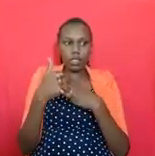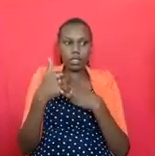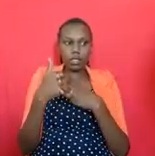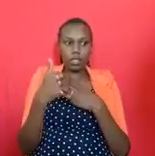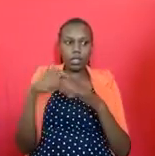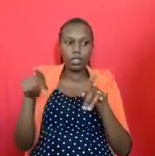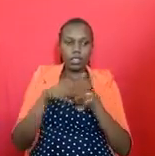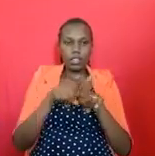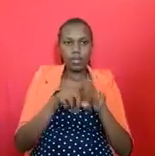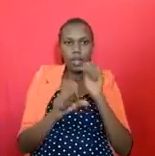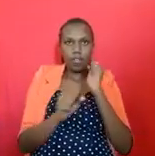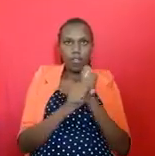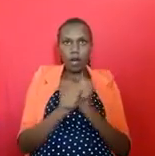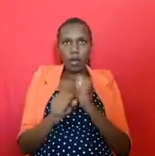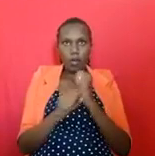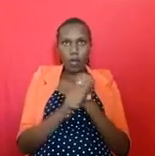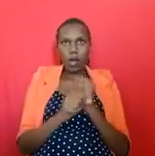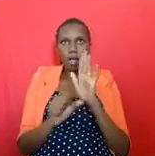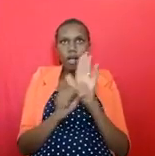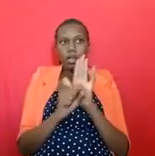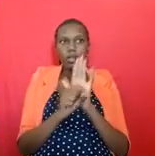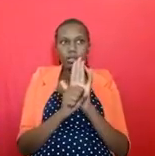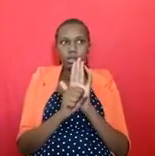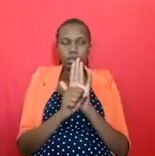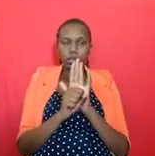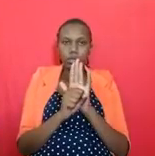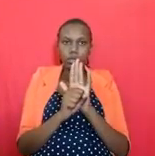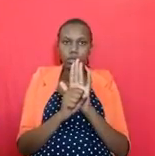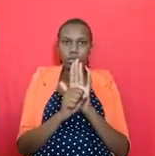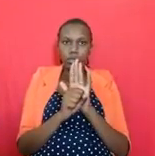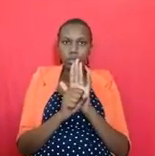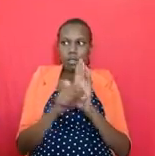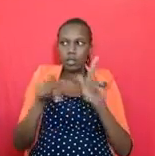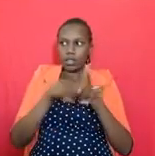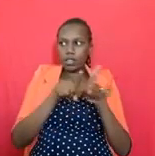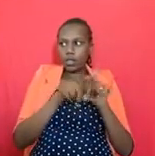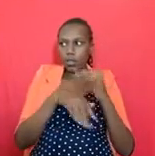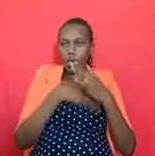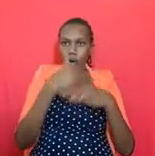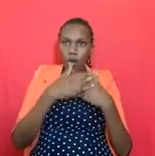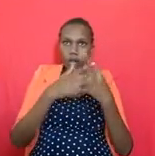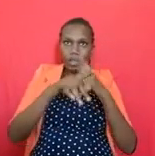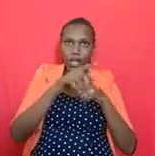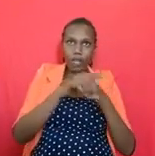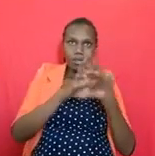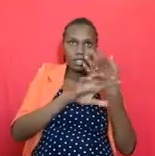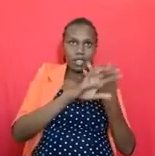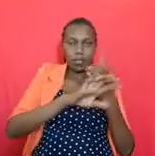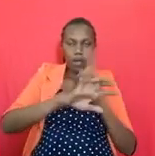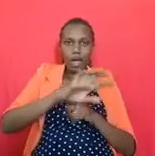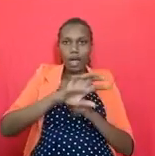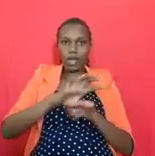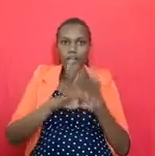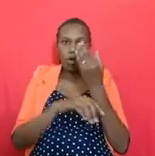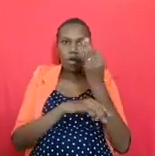2019 na ni maruti tewira muno na mara korero ni hii dalilitu muno